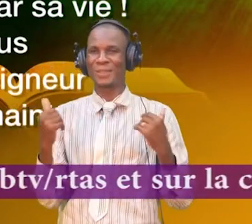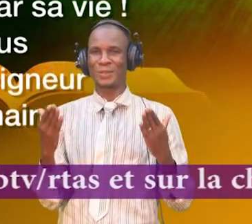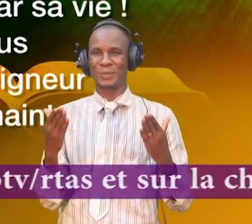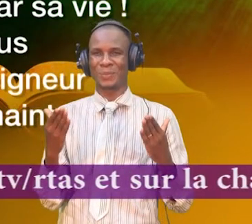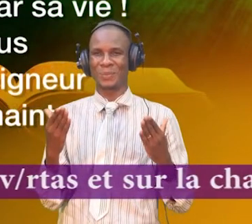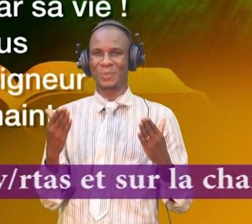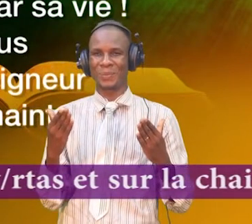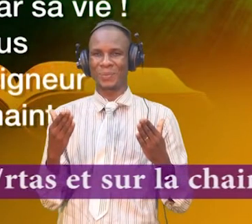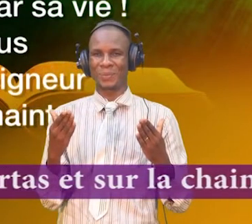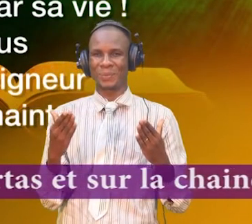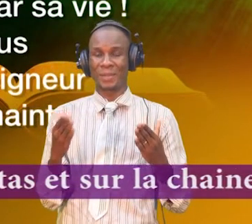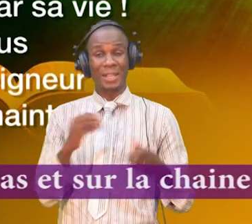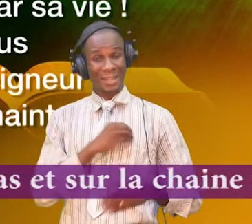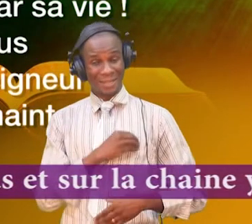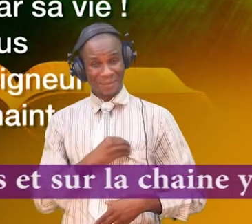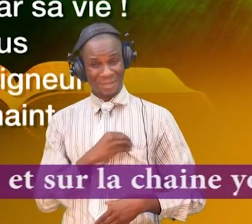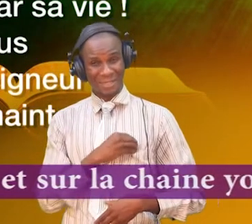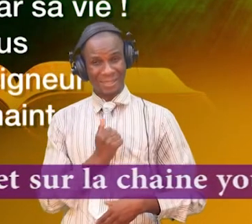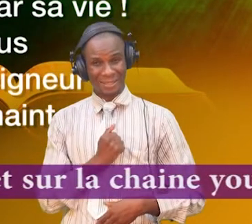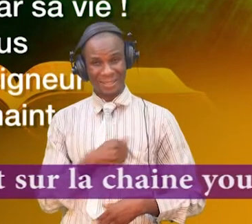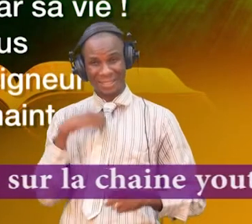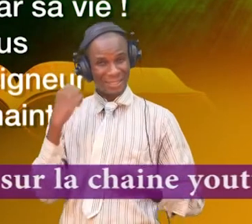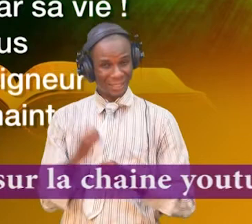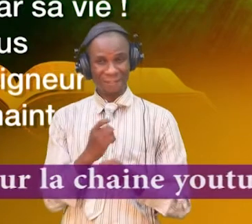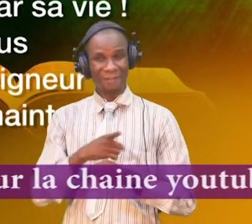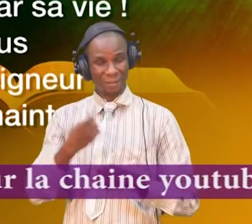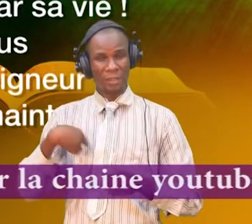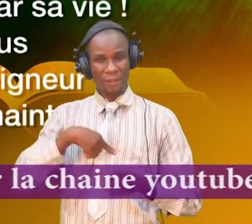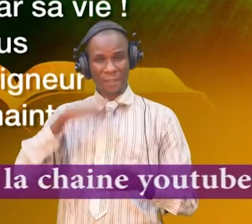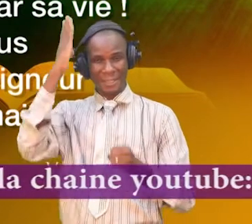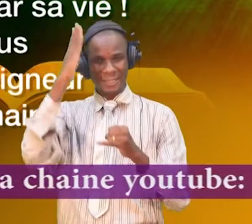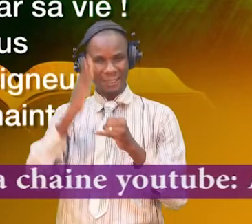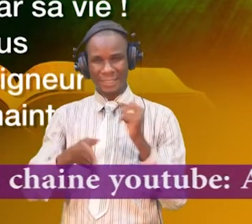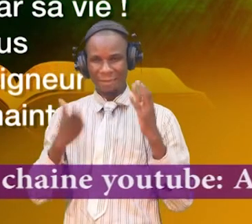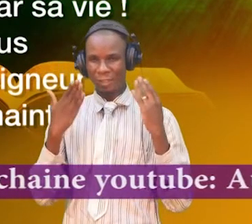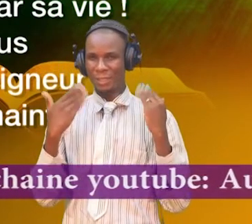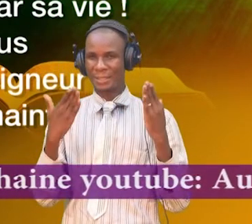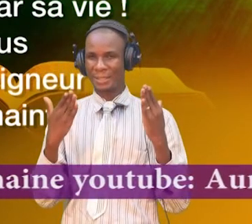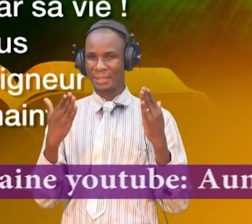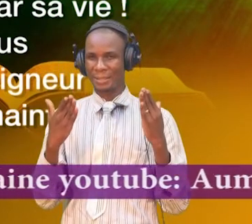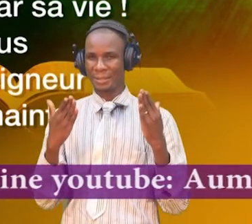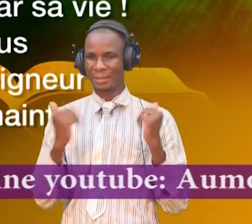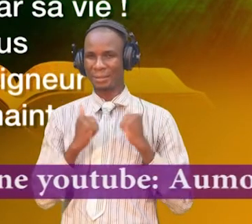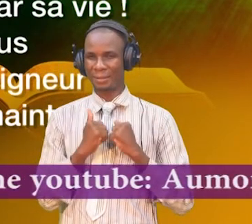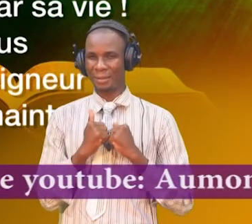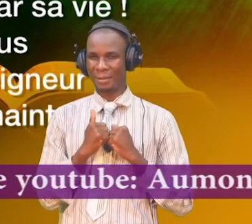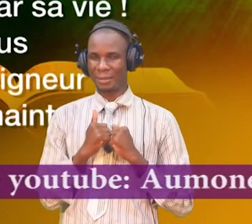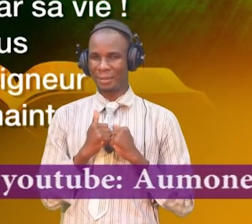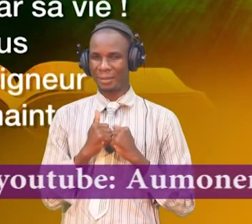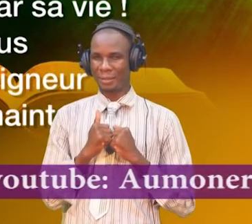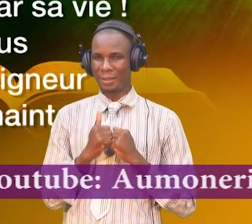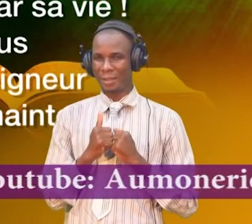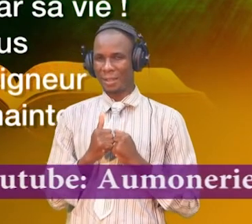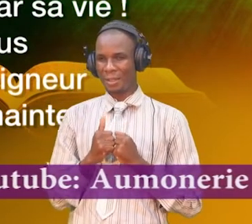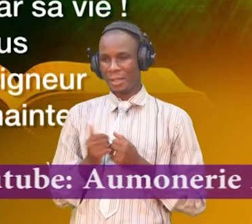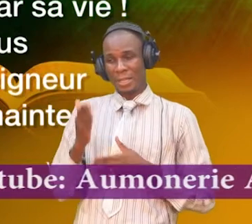yebiete ezali kaka boyete, kasi tozali kosepela kati na Nzambe na nzela ya nkolo